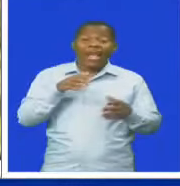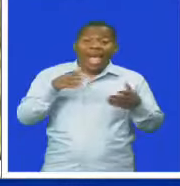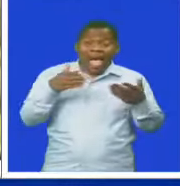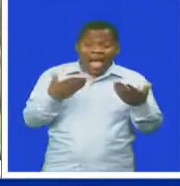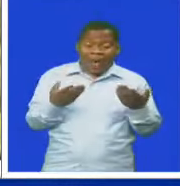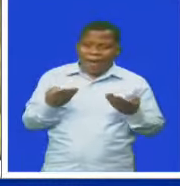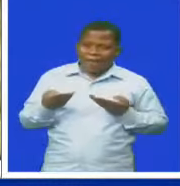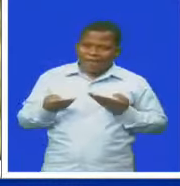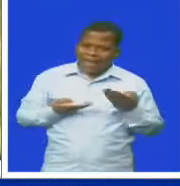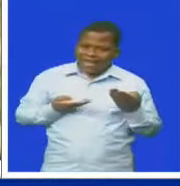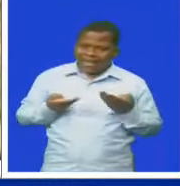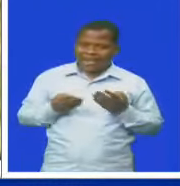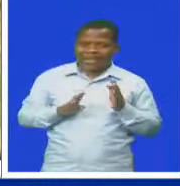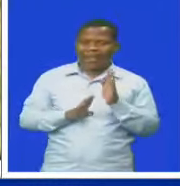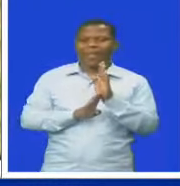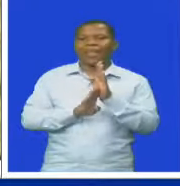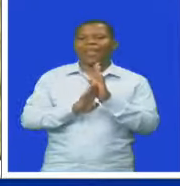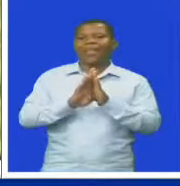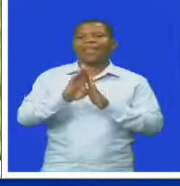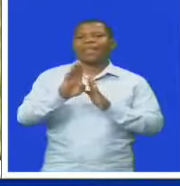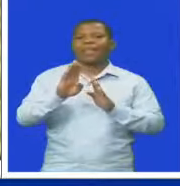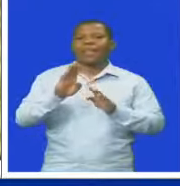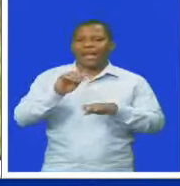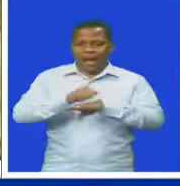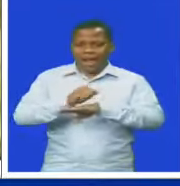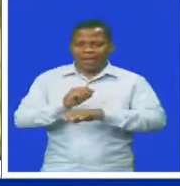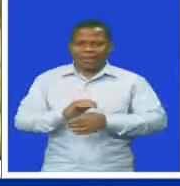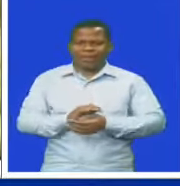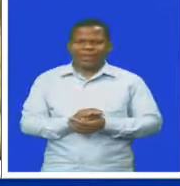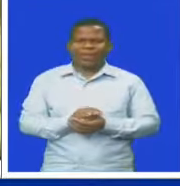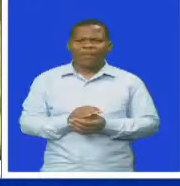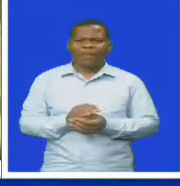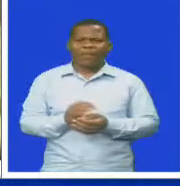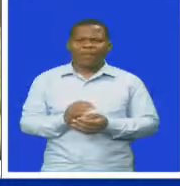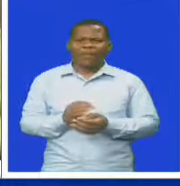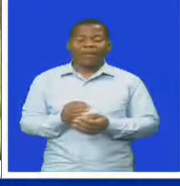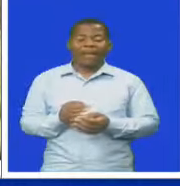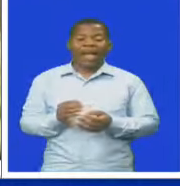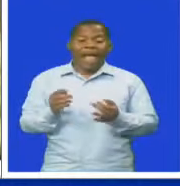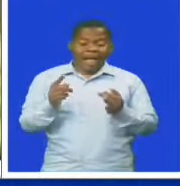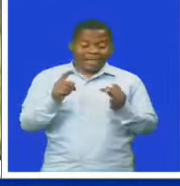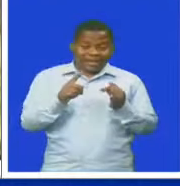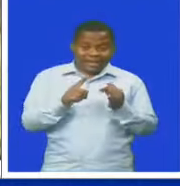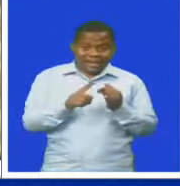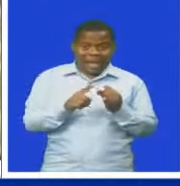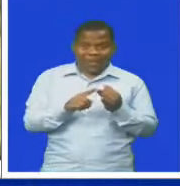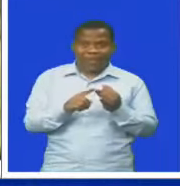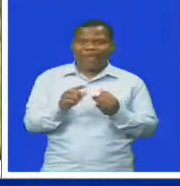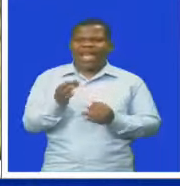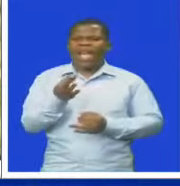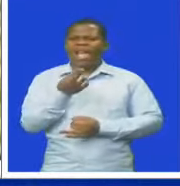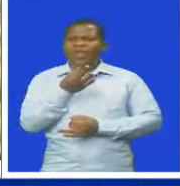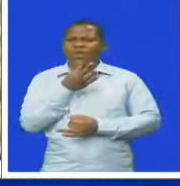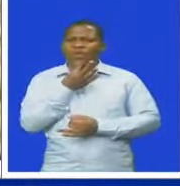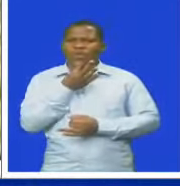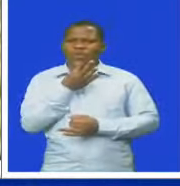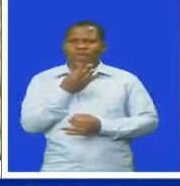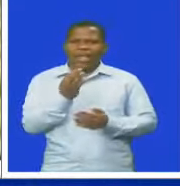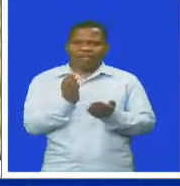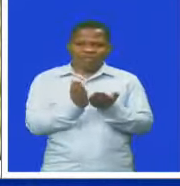bakhone ukuthuthuka sibuke nendzaba ye inclusion la khona sithi khanza abantu labasha labacede isikolo